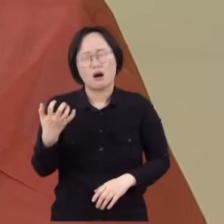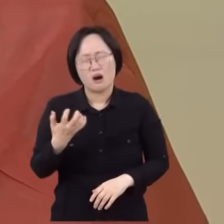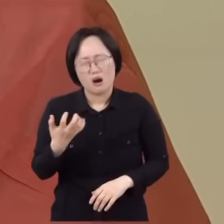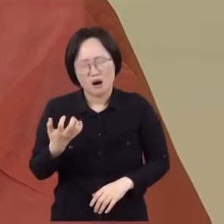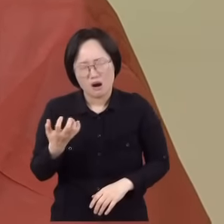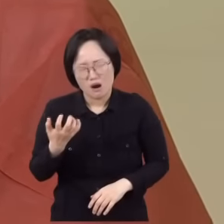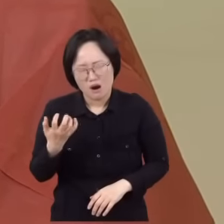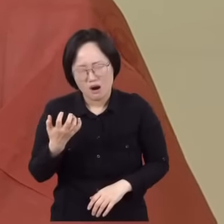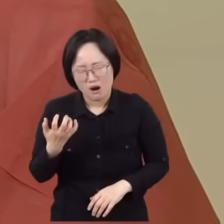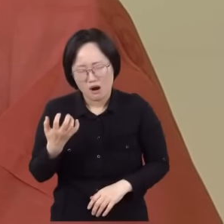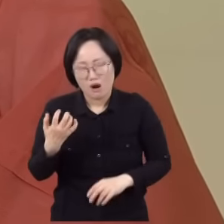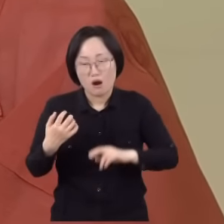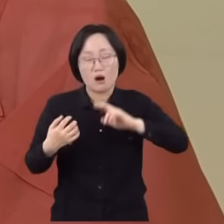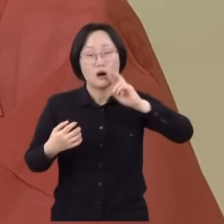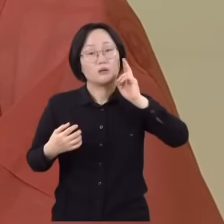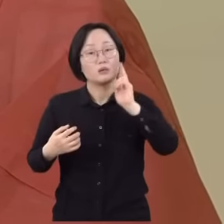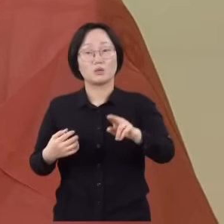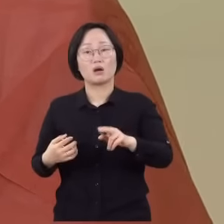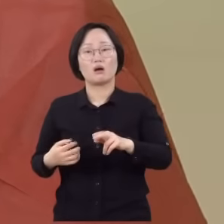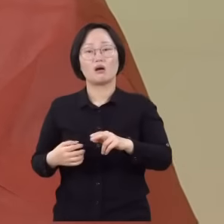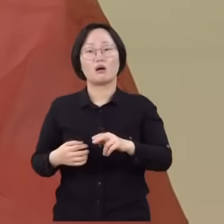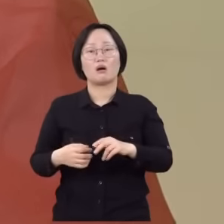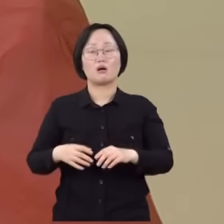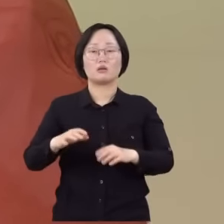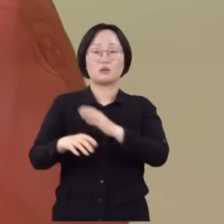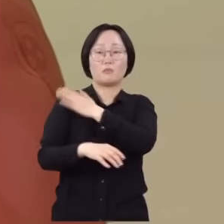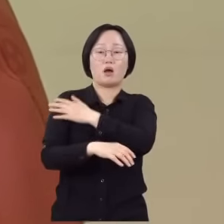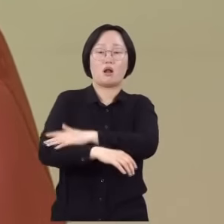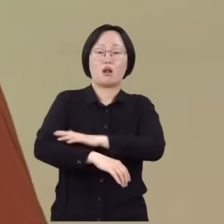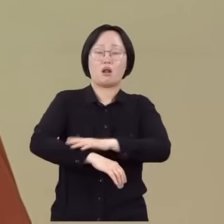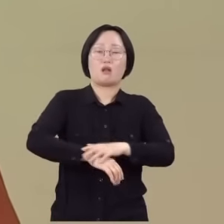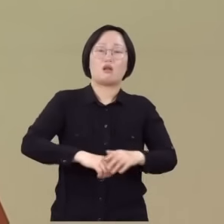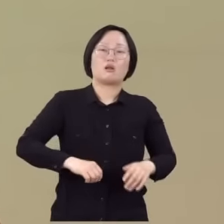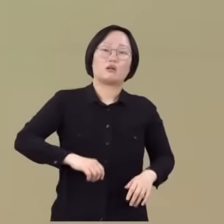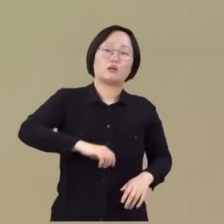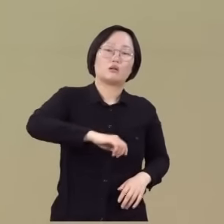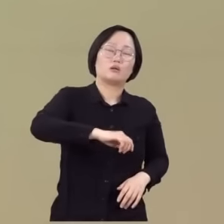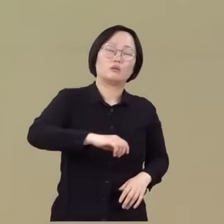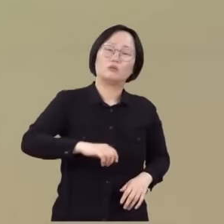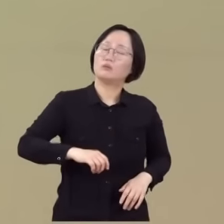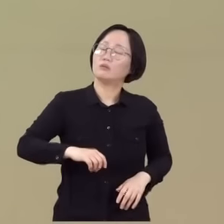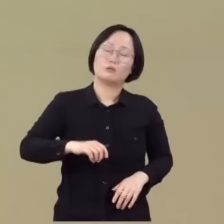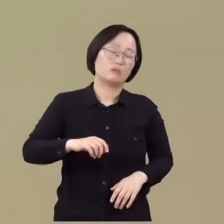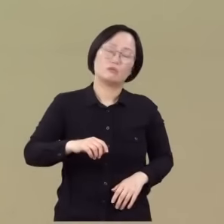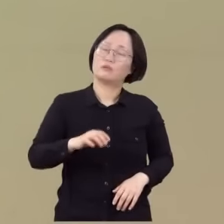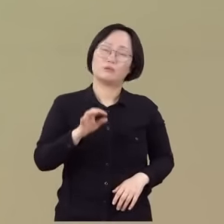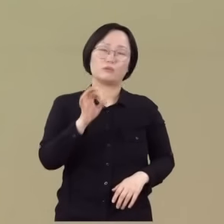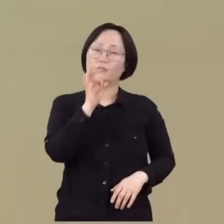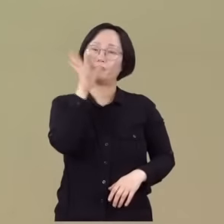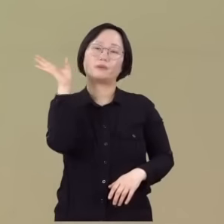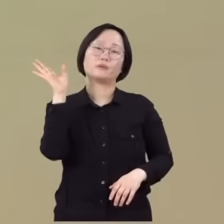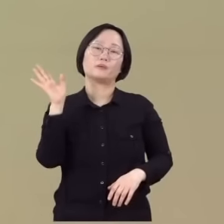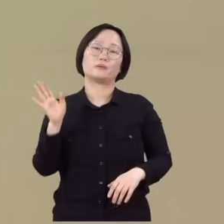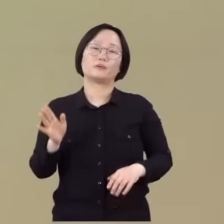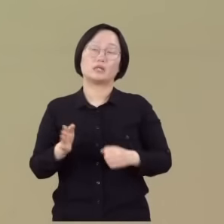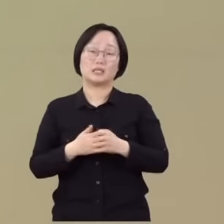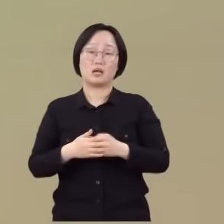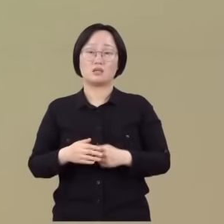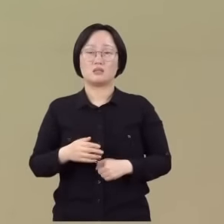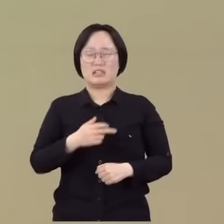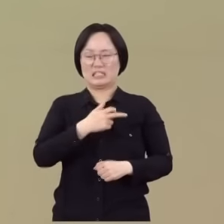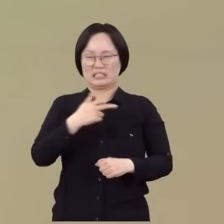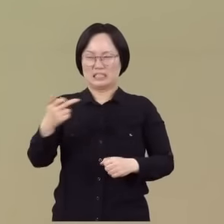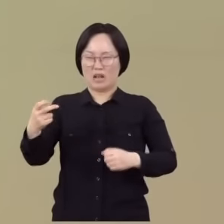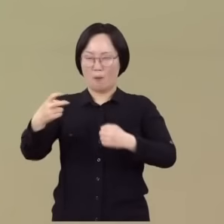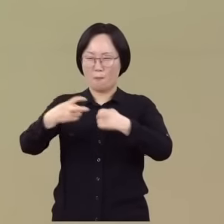움직이지 못할 정도였네요 그래서 큰 병원 유명한 병원에 다니면서